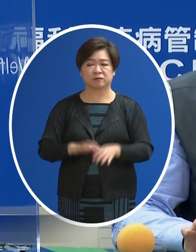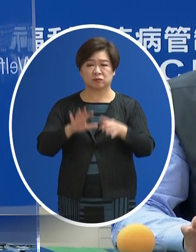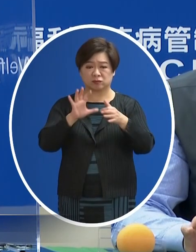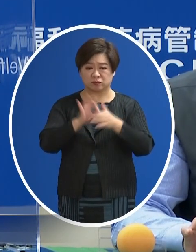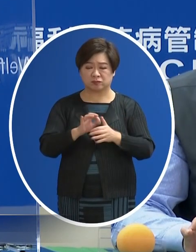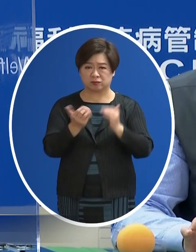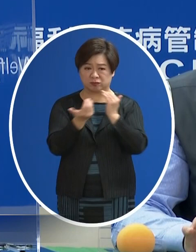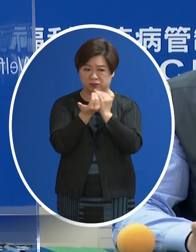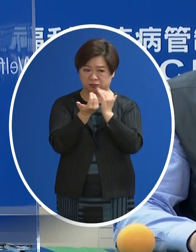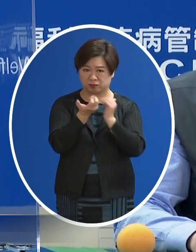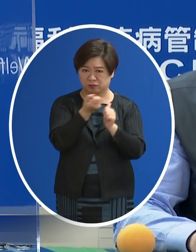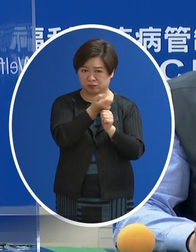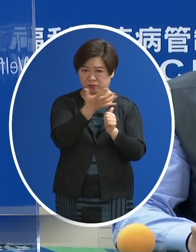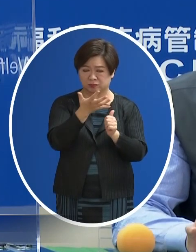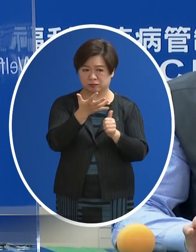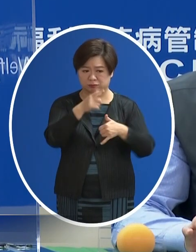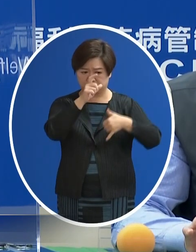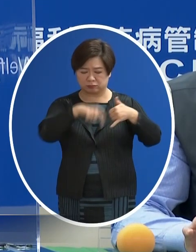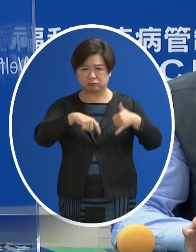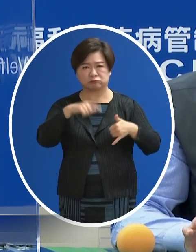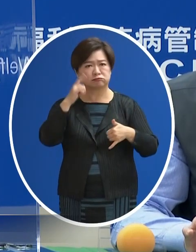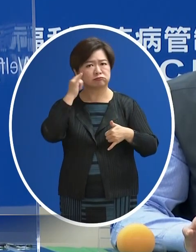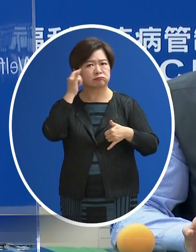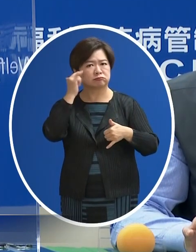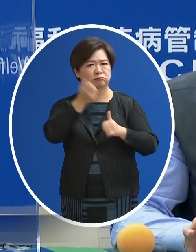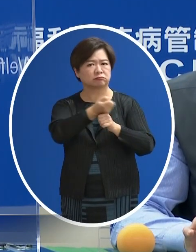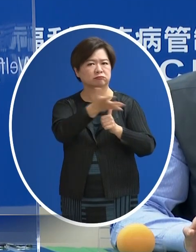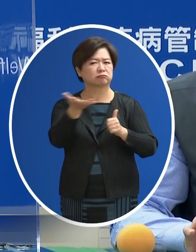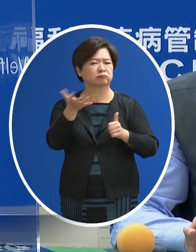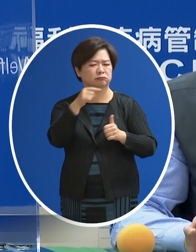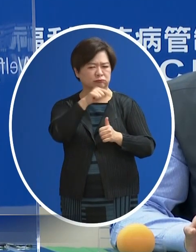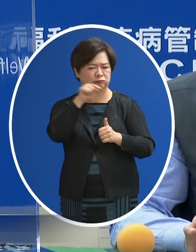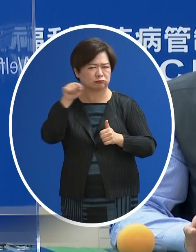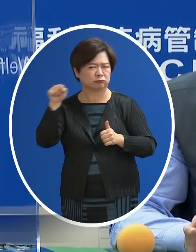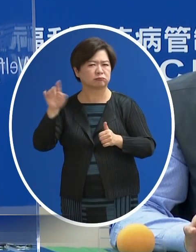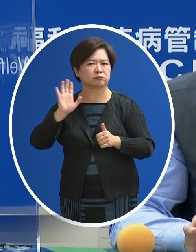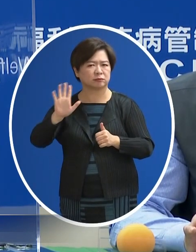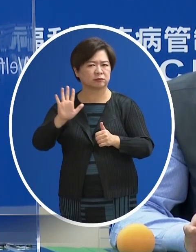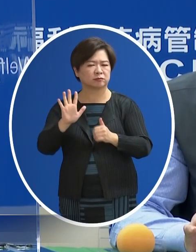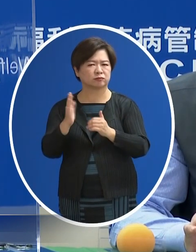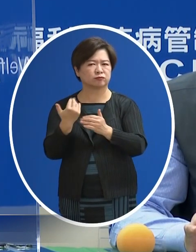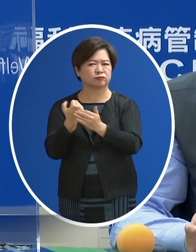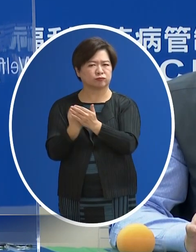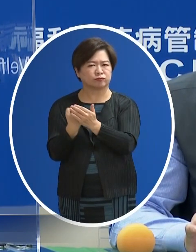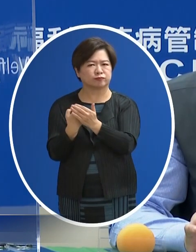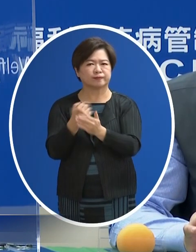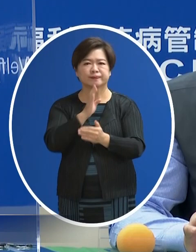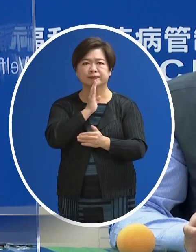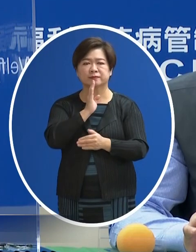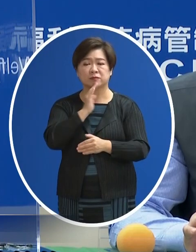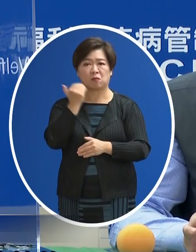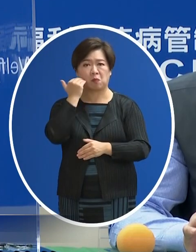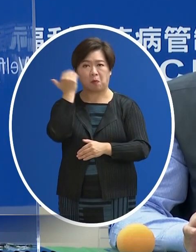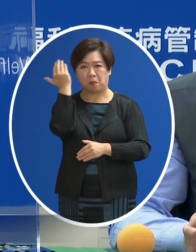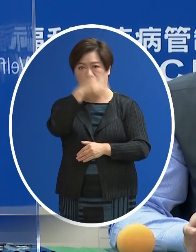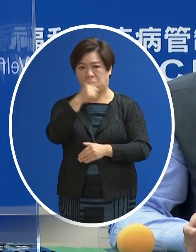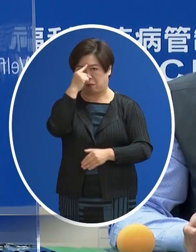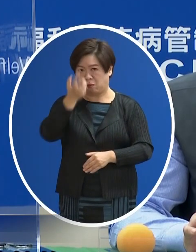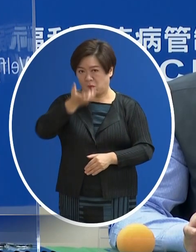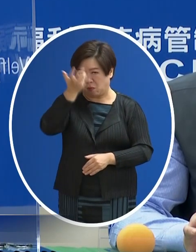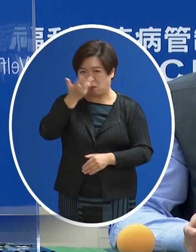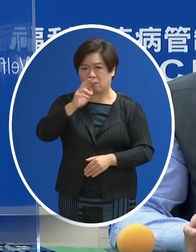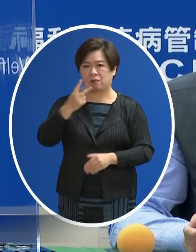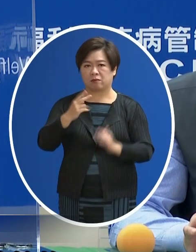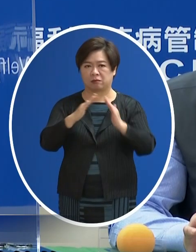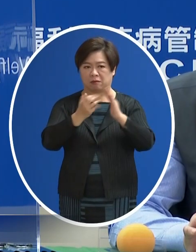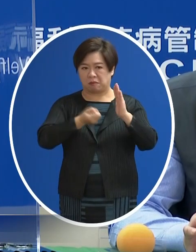隐形的感染，就是无症状的感染者就会更多。那当然他有时候症状起来，或是引发一些